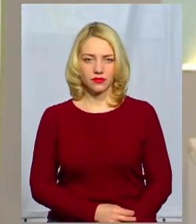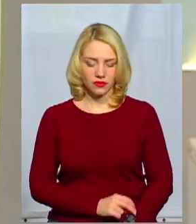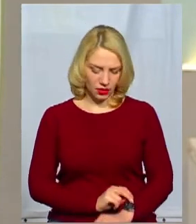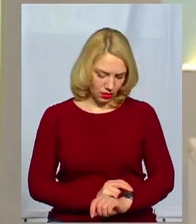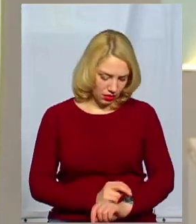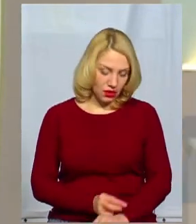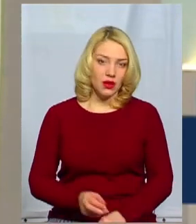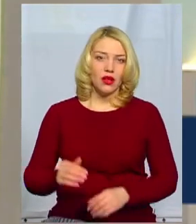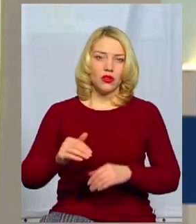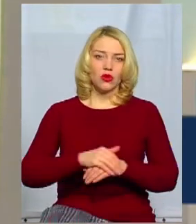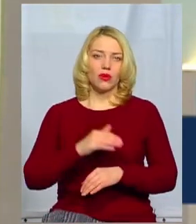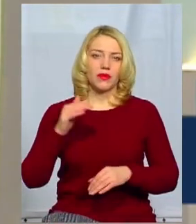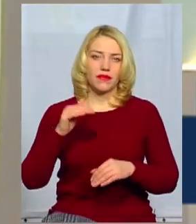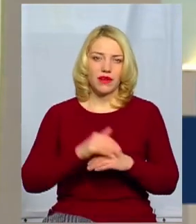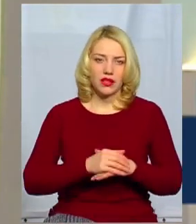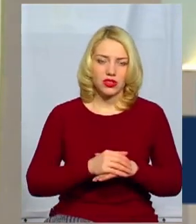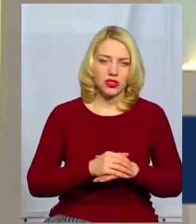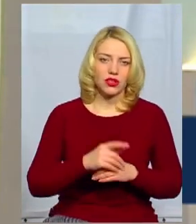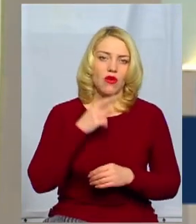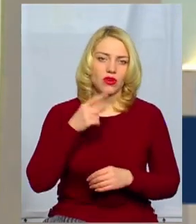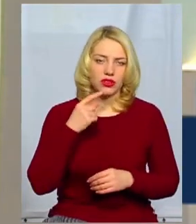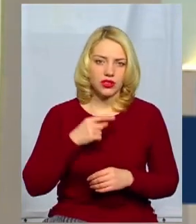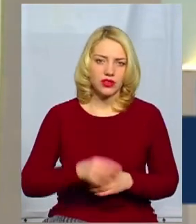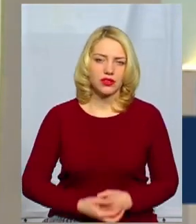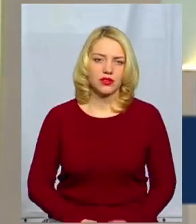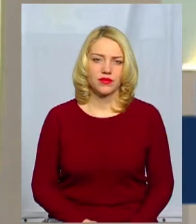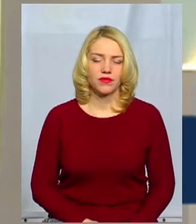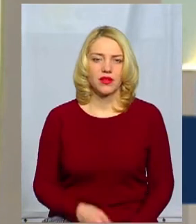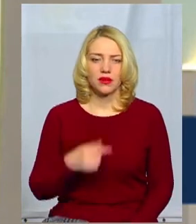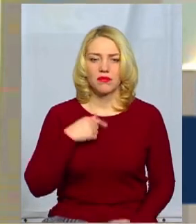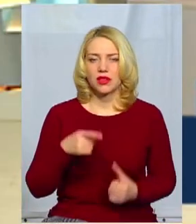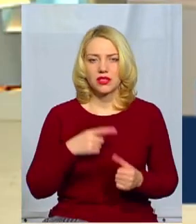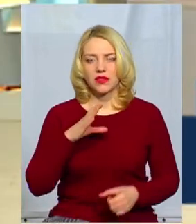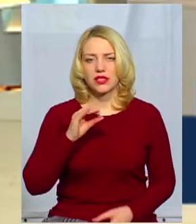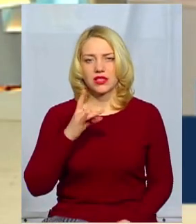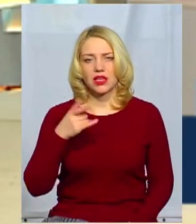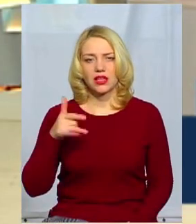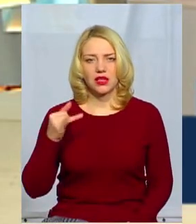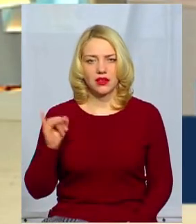Добрий вечір. Добрий вечір, говоріть. Мене звати Сергій.